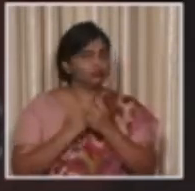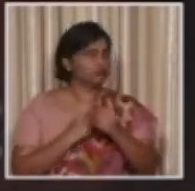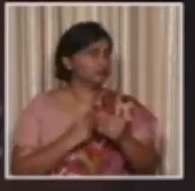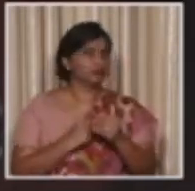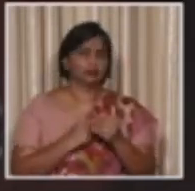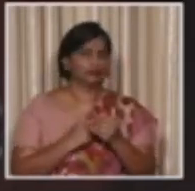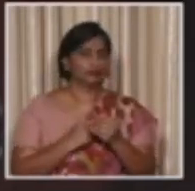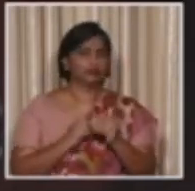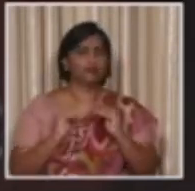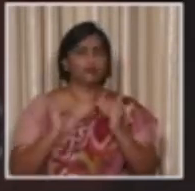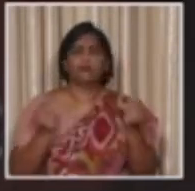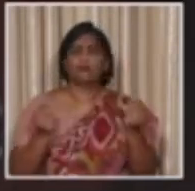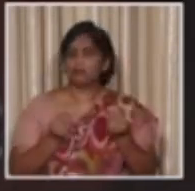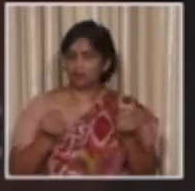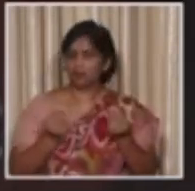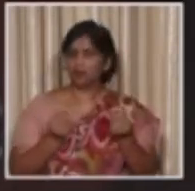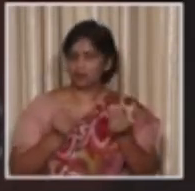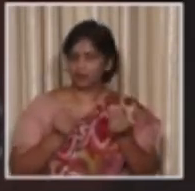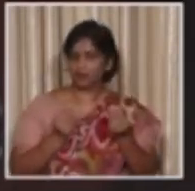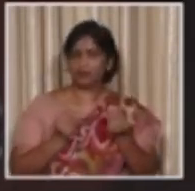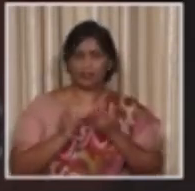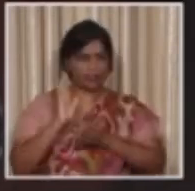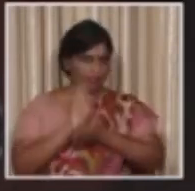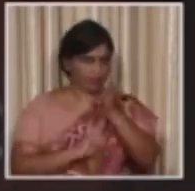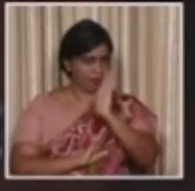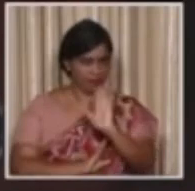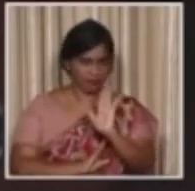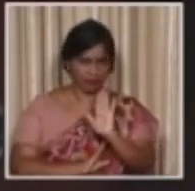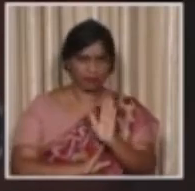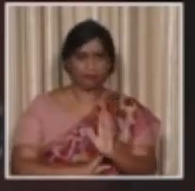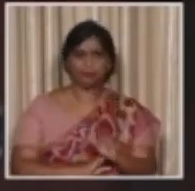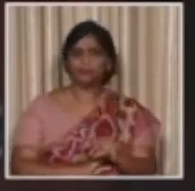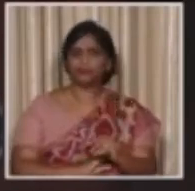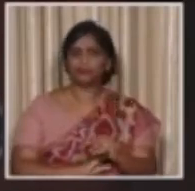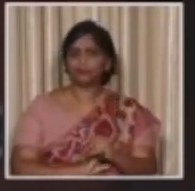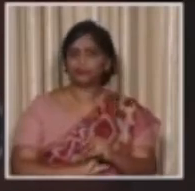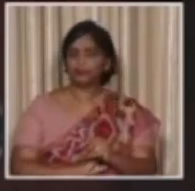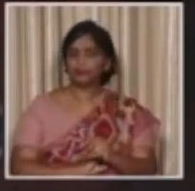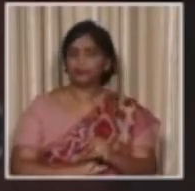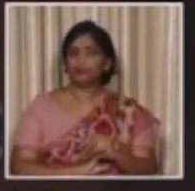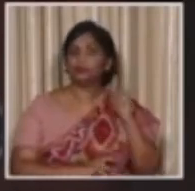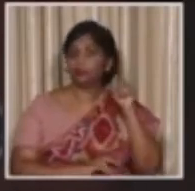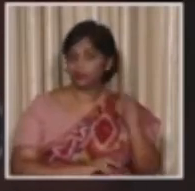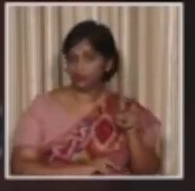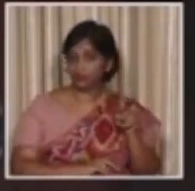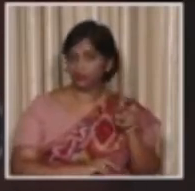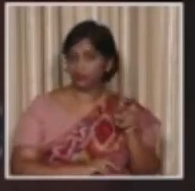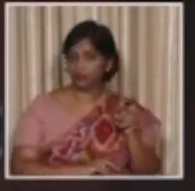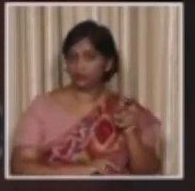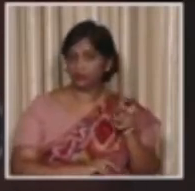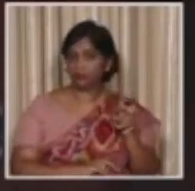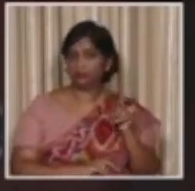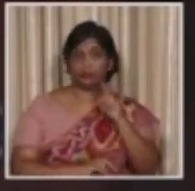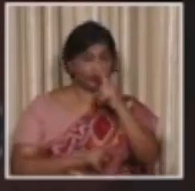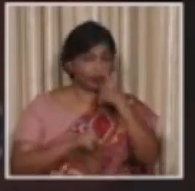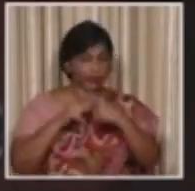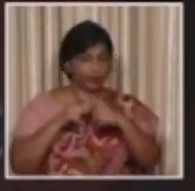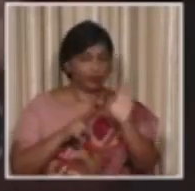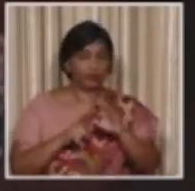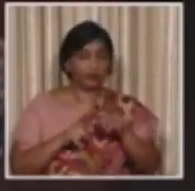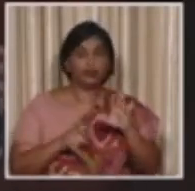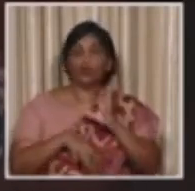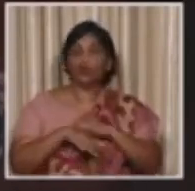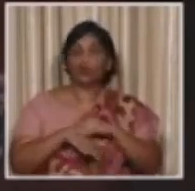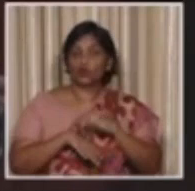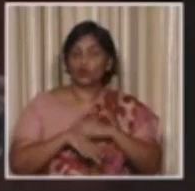ඉතාමත් මදි ගරු ඇමතිතුමනි. තරහ වෙන්න එපා. මොකද ඒකට ඒක විතරකුත් නෙවෙයි. දැන්